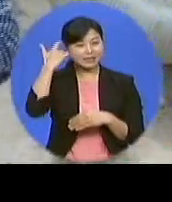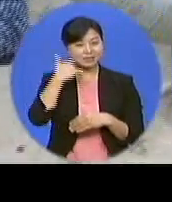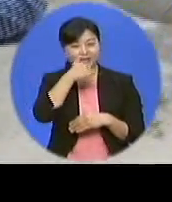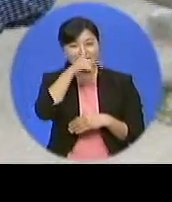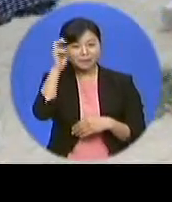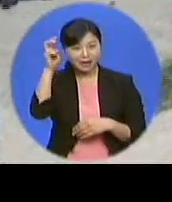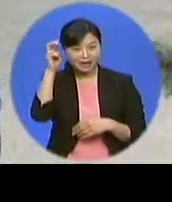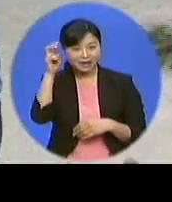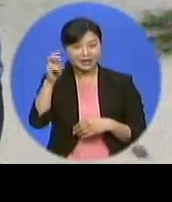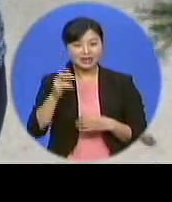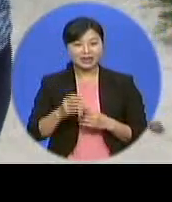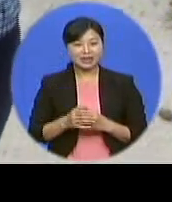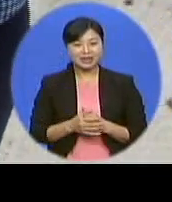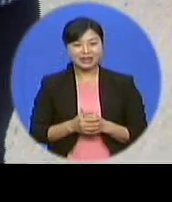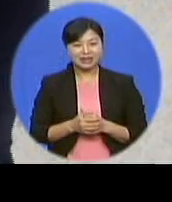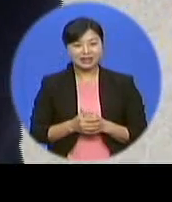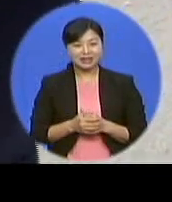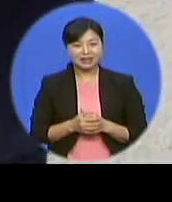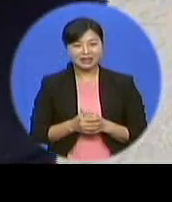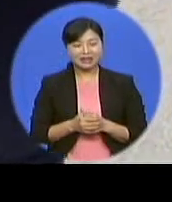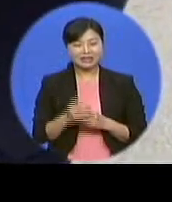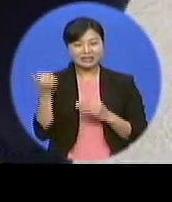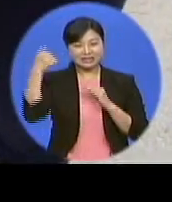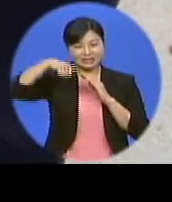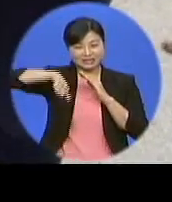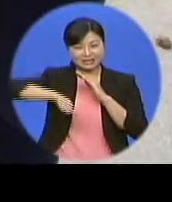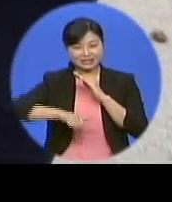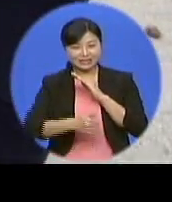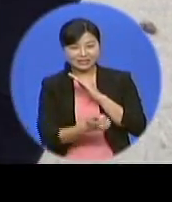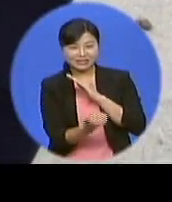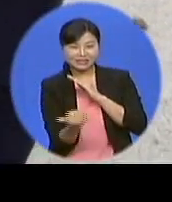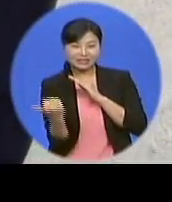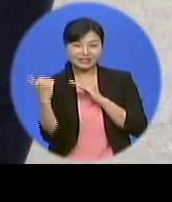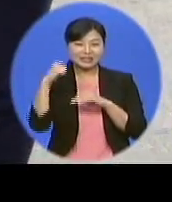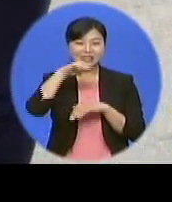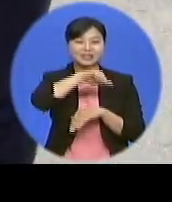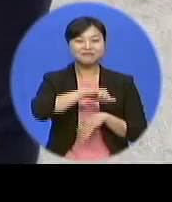지금. 잘 오고 있어요, 지금.